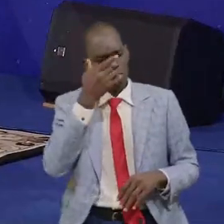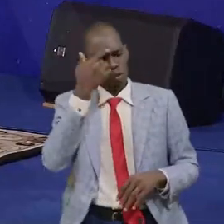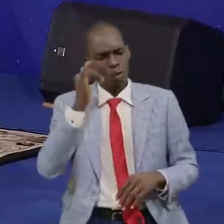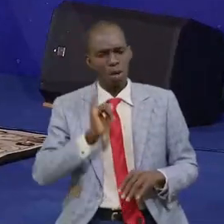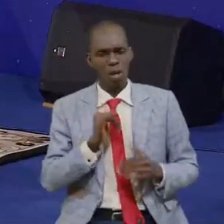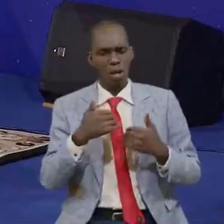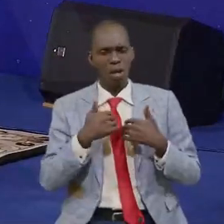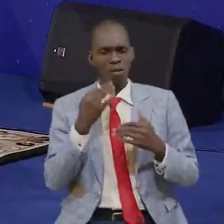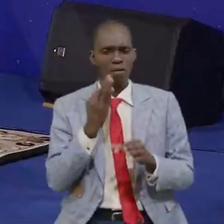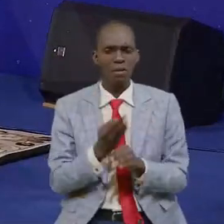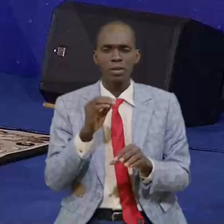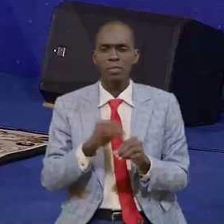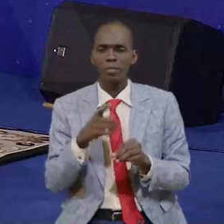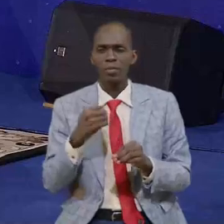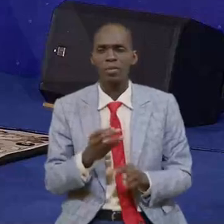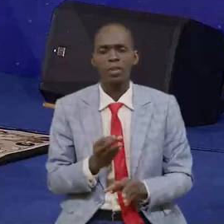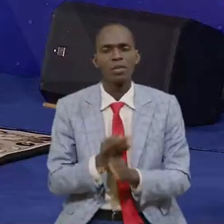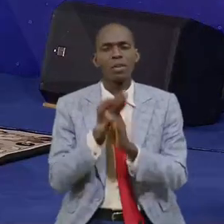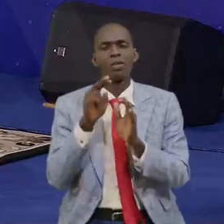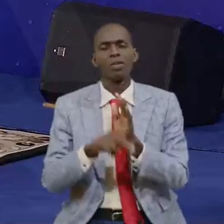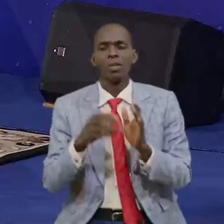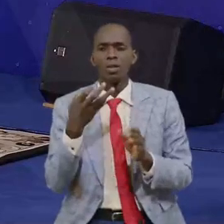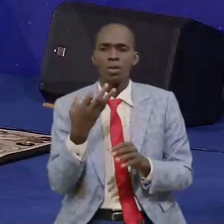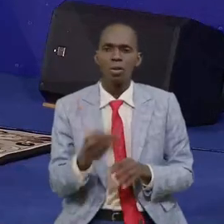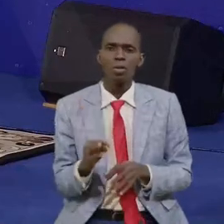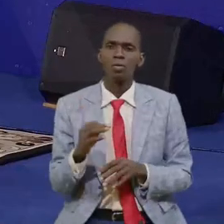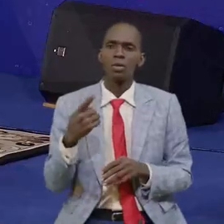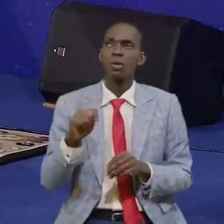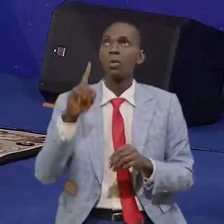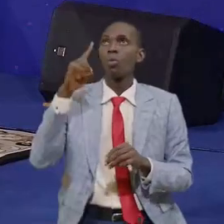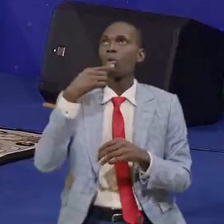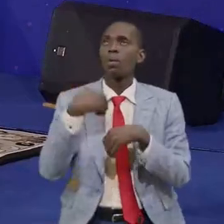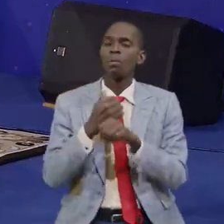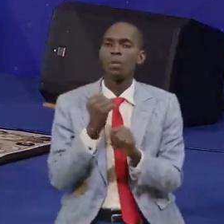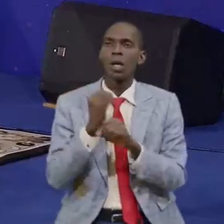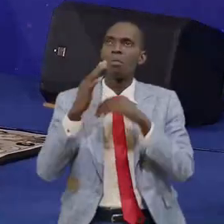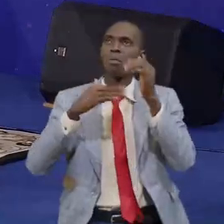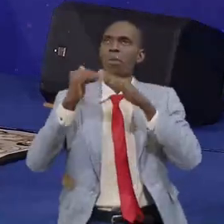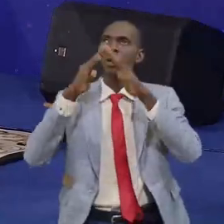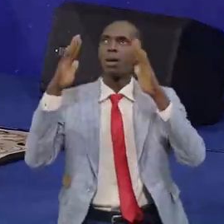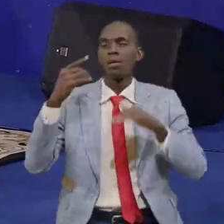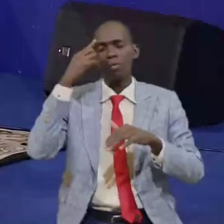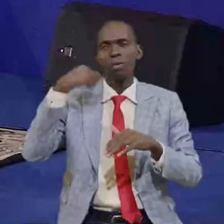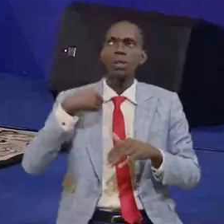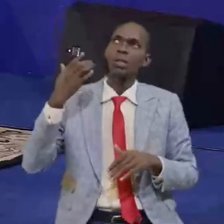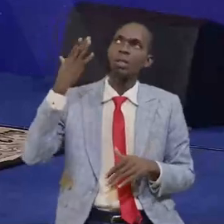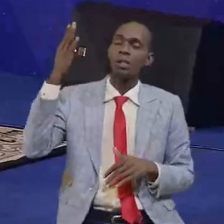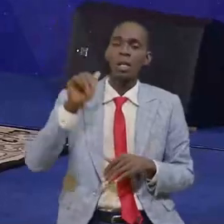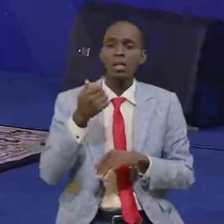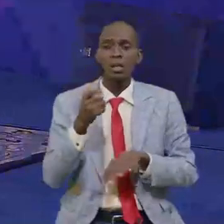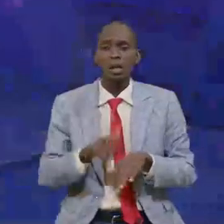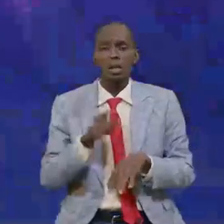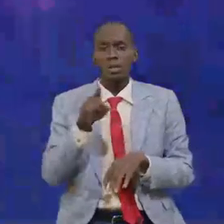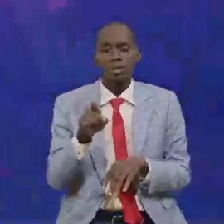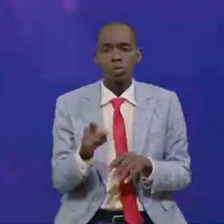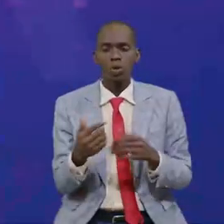de celui qui a préparé une place pour moi là-bas. La foi et la fidélité. chaque fois que tu viens au Seigneur, comprends qu'il va exaucer